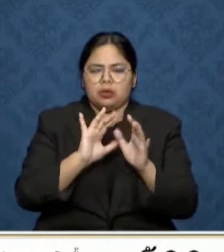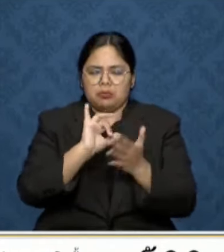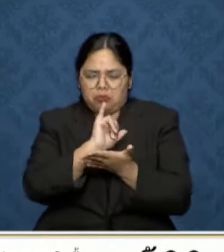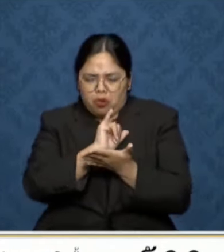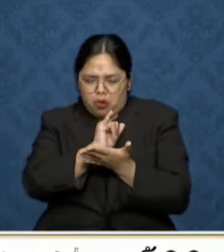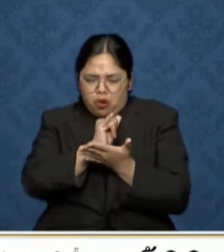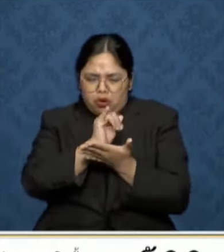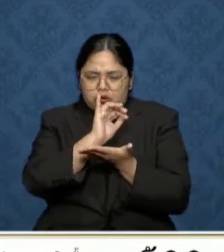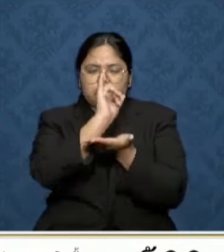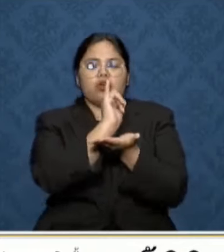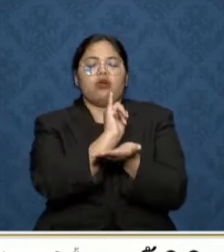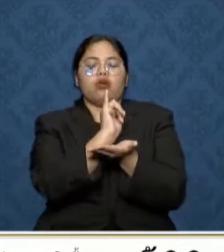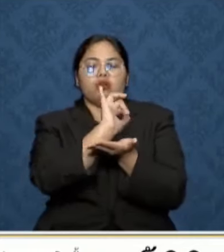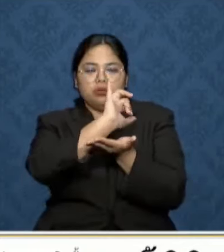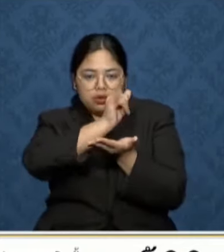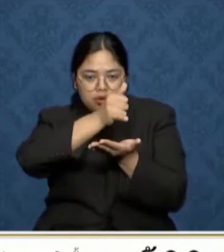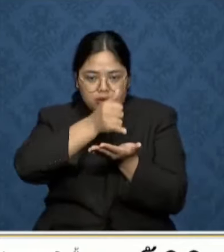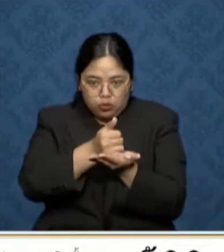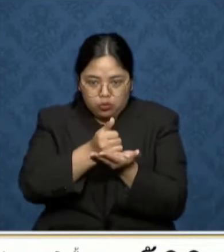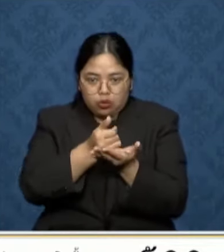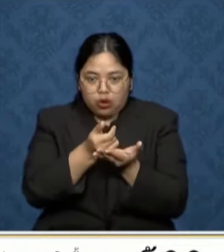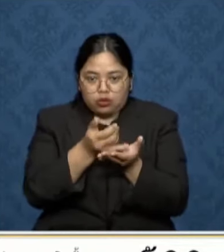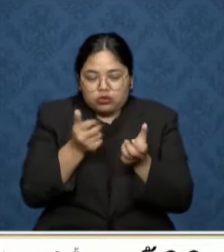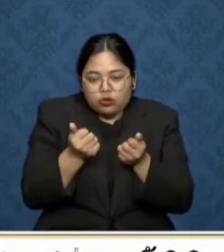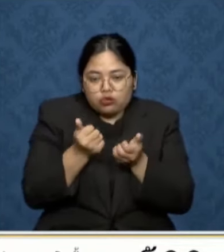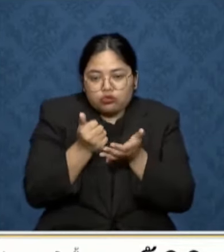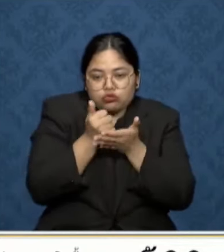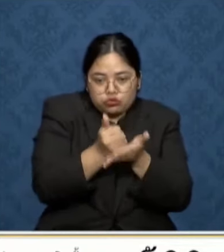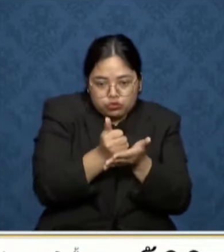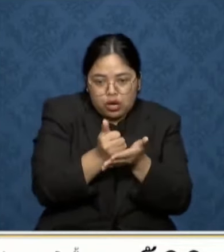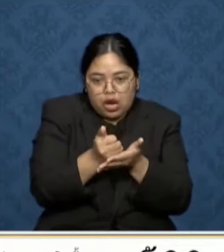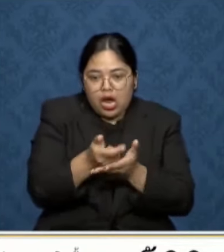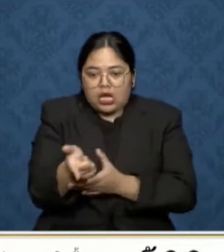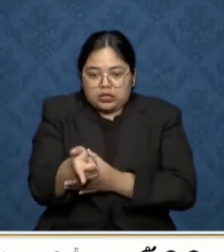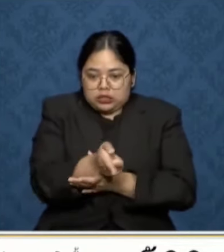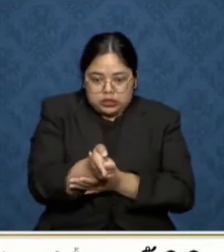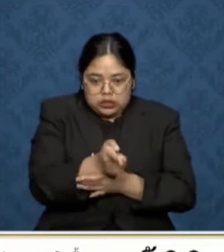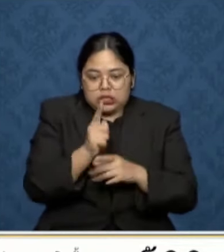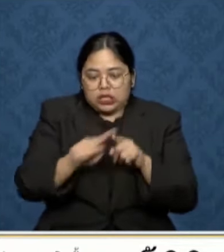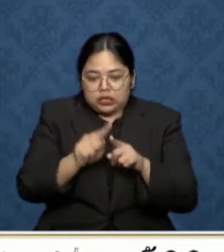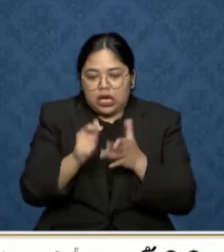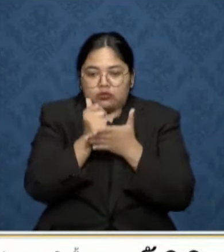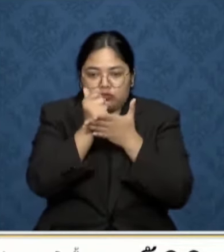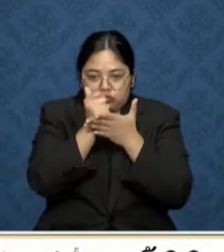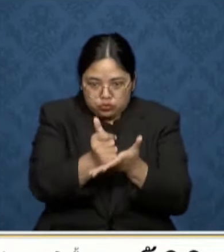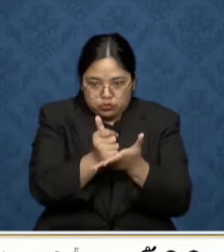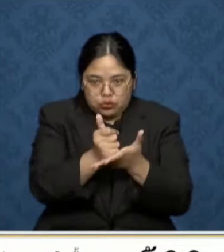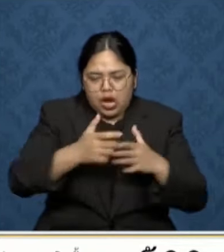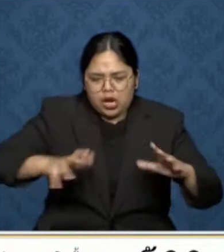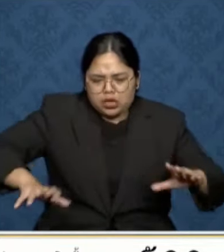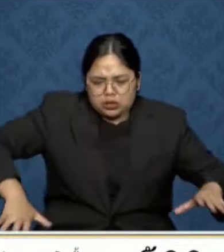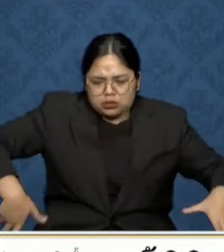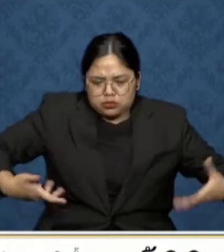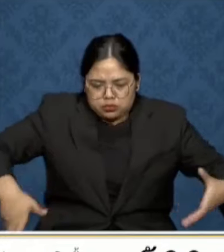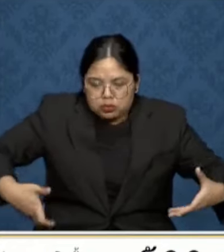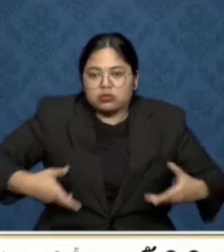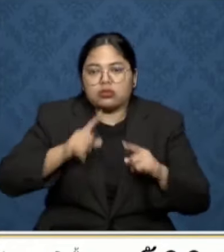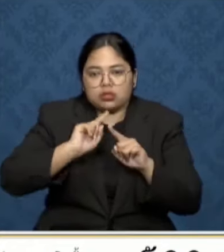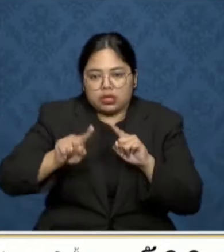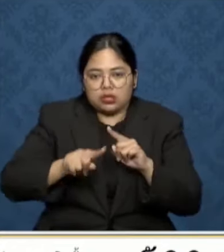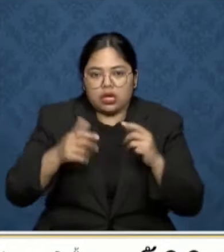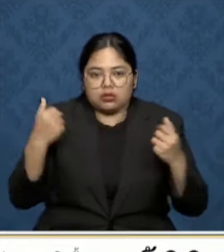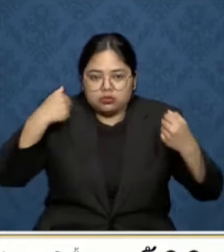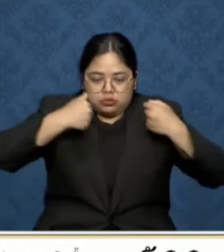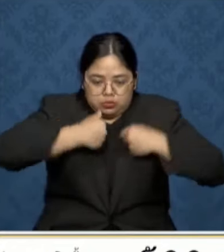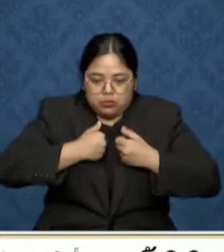วยเข้าหน้ำ กตองมคนชวยสบับเคลื่อนที่...ต้ใช้...วลแร์ใส่